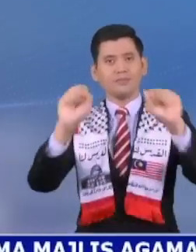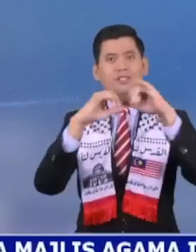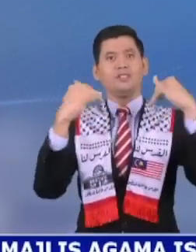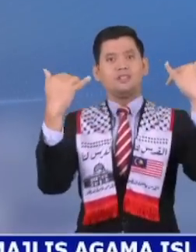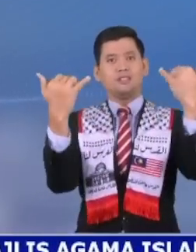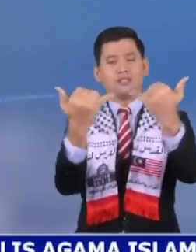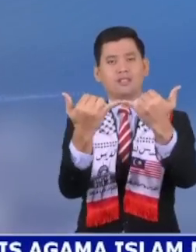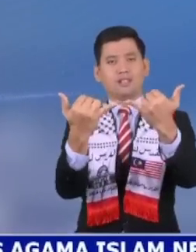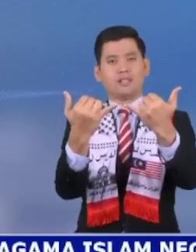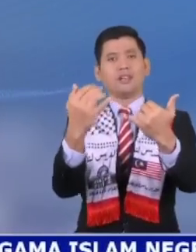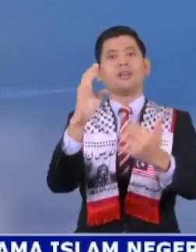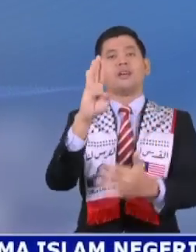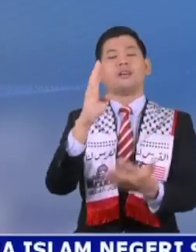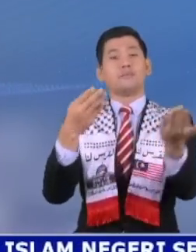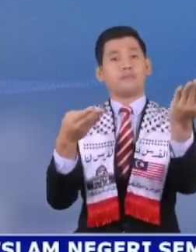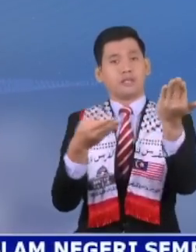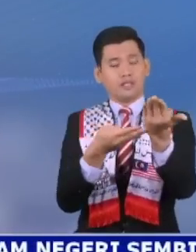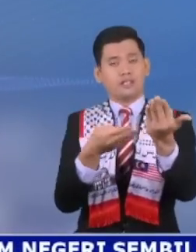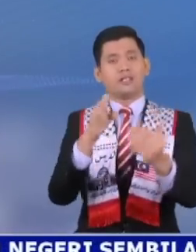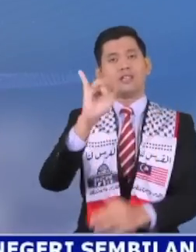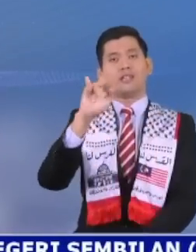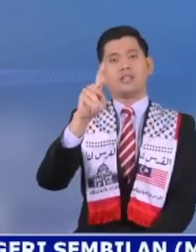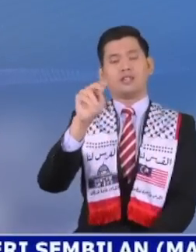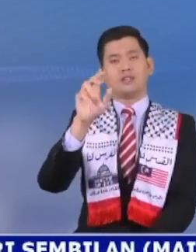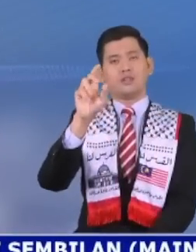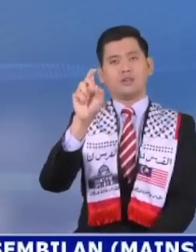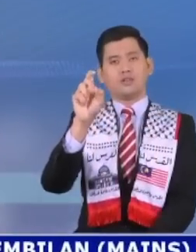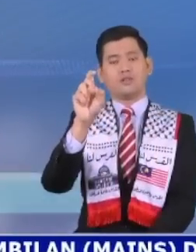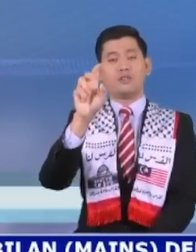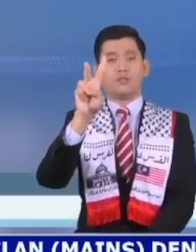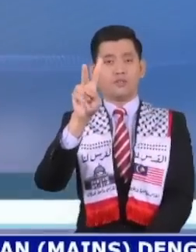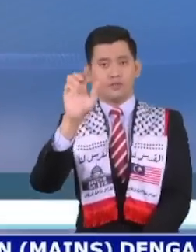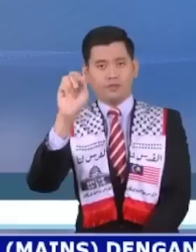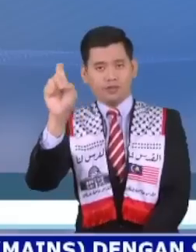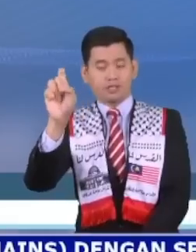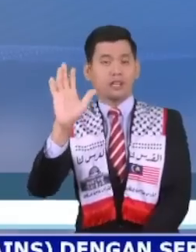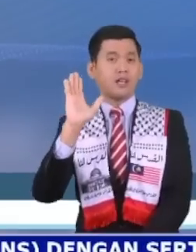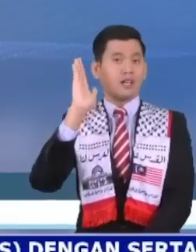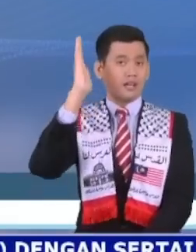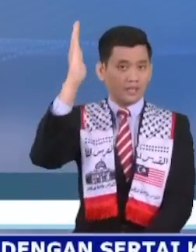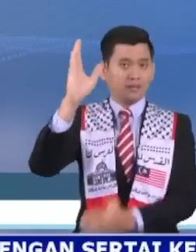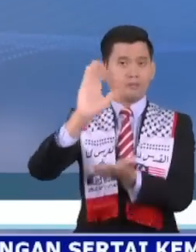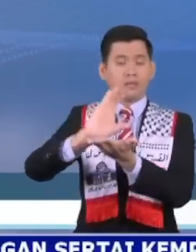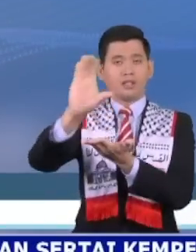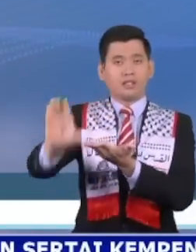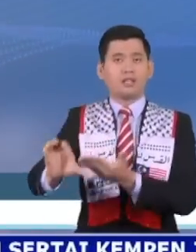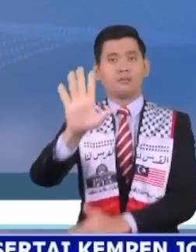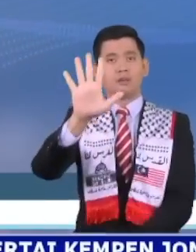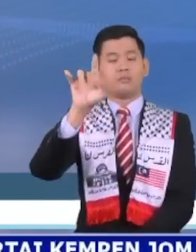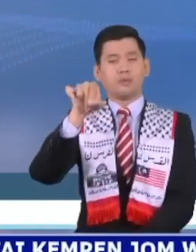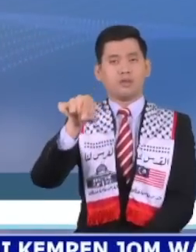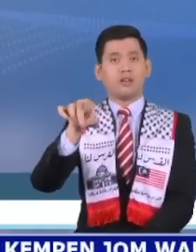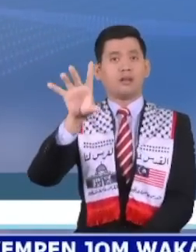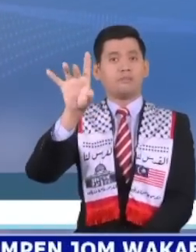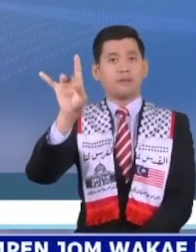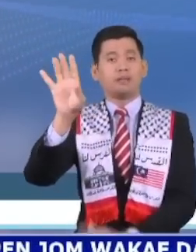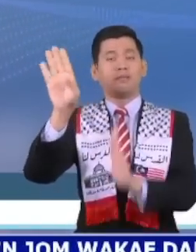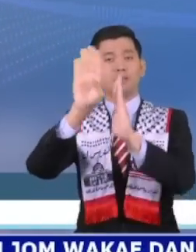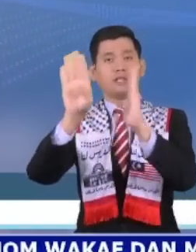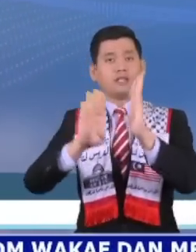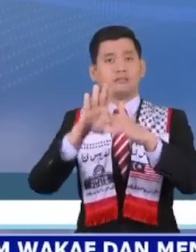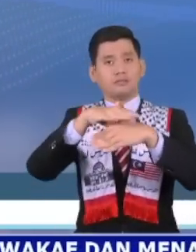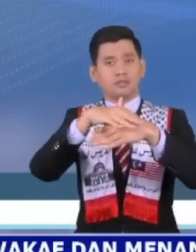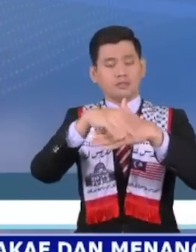Syarikat bateri silikon termaju Enovix Corporation bakal melabur RM5.8 bilion di Malaysia dalam tempoh 15